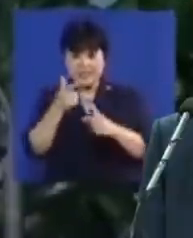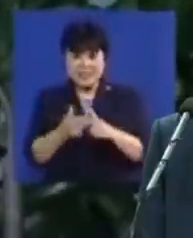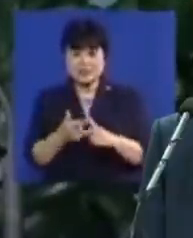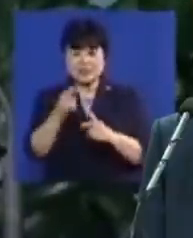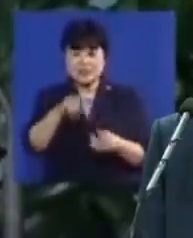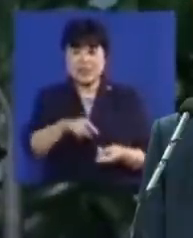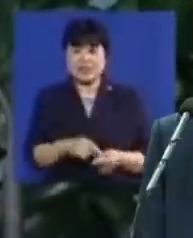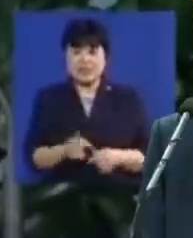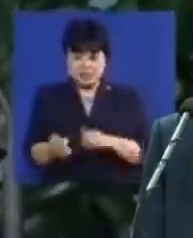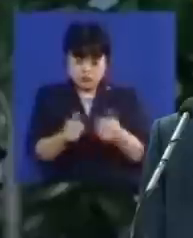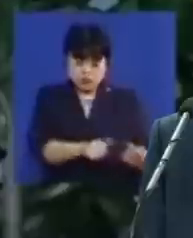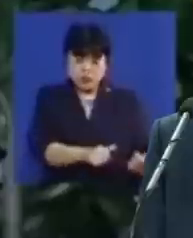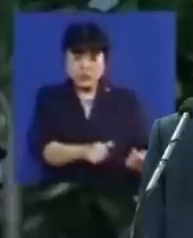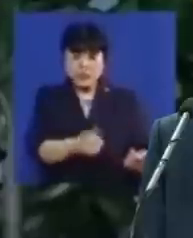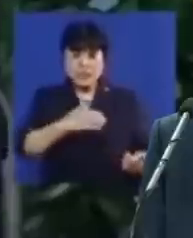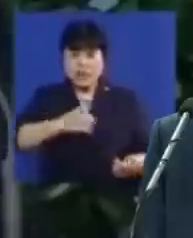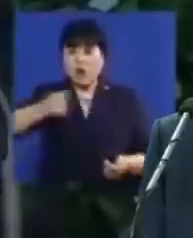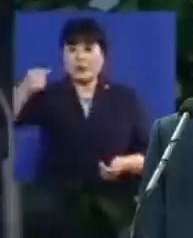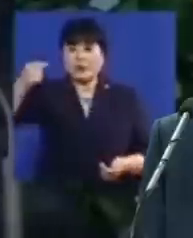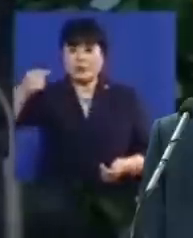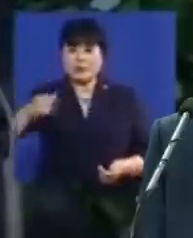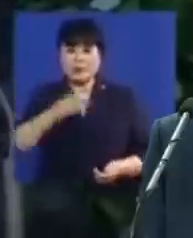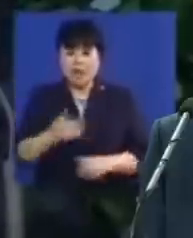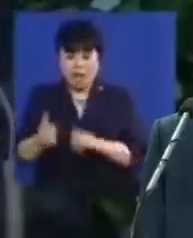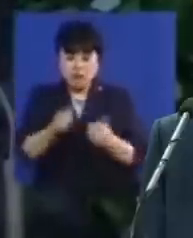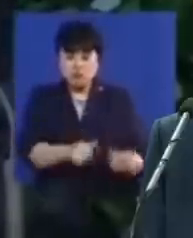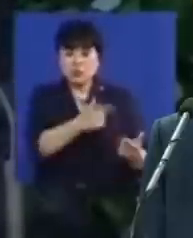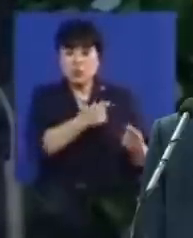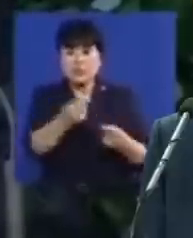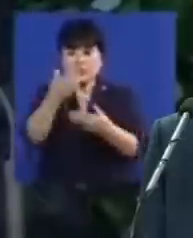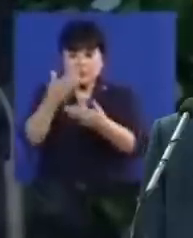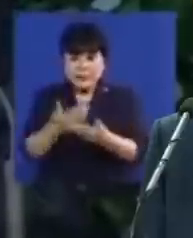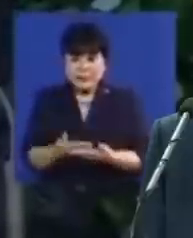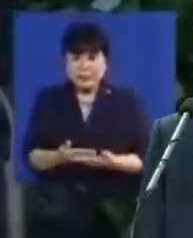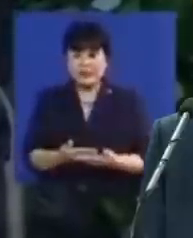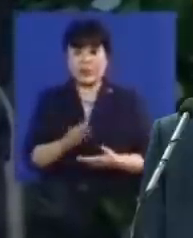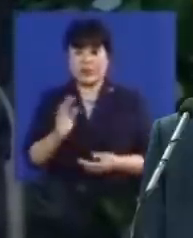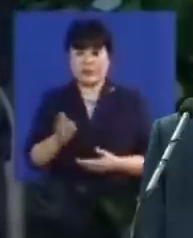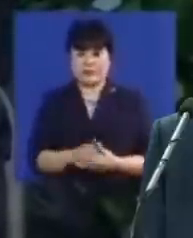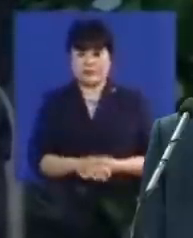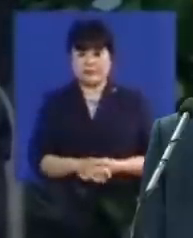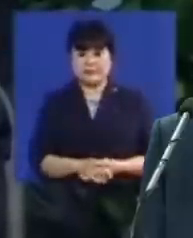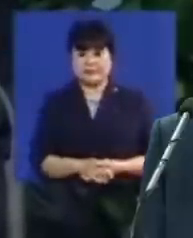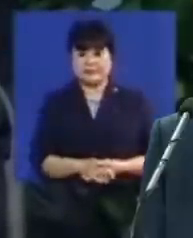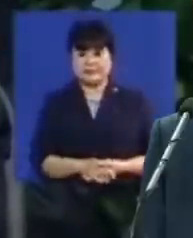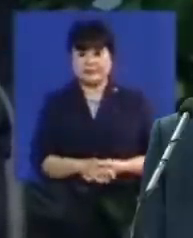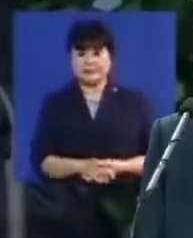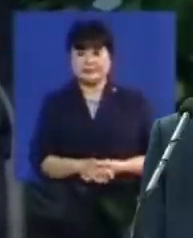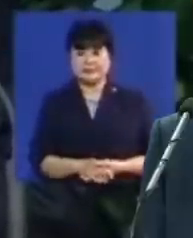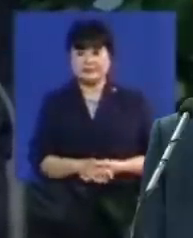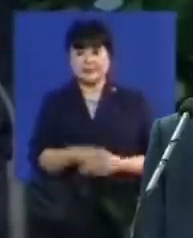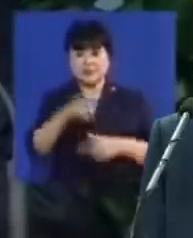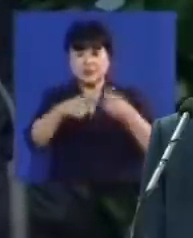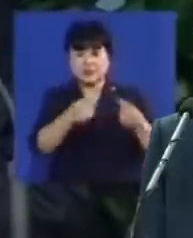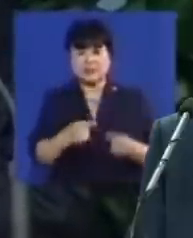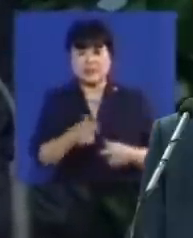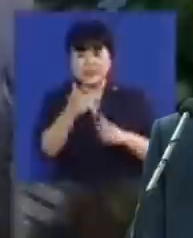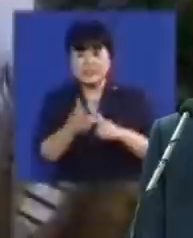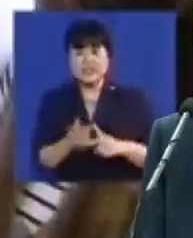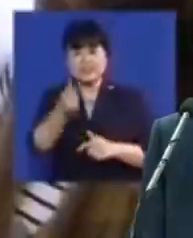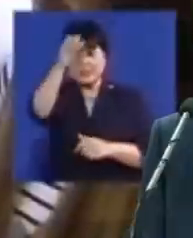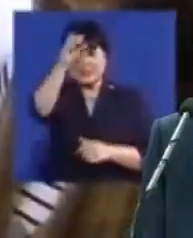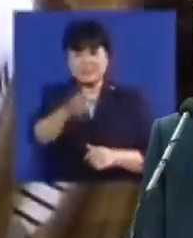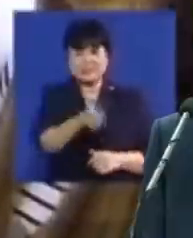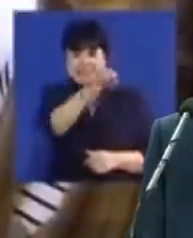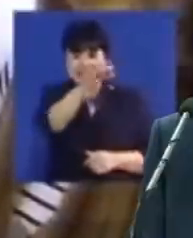예수의 죽으심을 내 죽음으로 내 종자 씨앗으로 받아들인 것입니다. 한번 따라 말씀해주세요. 예수